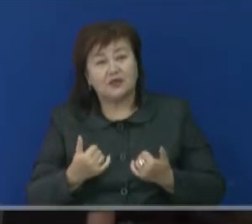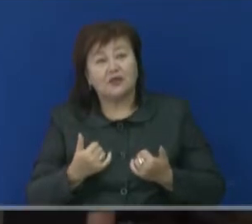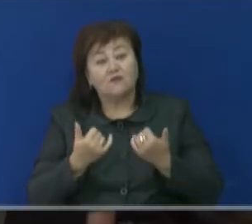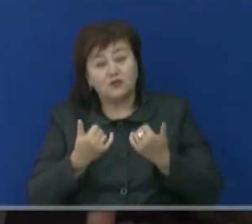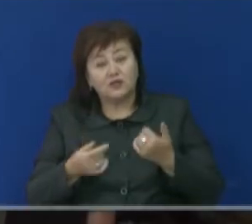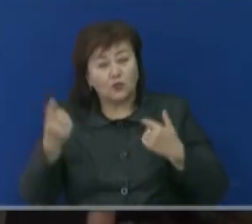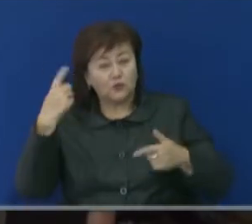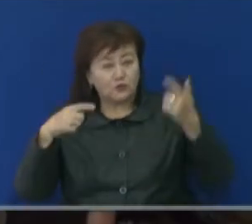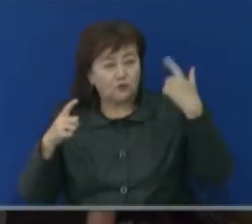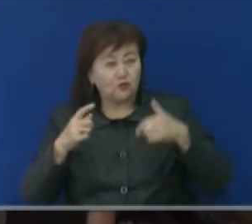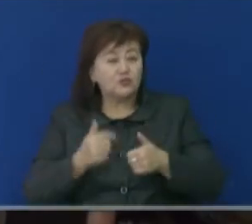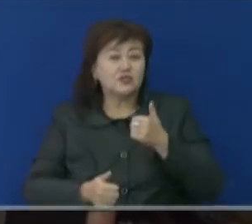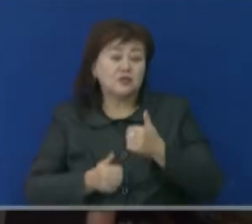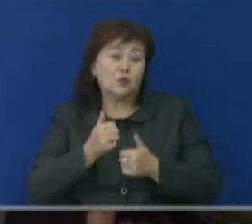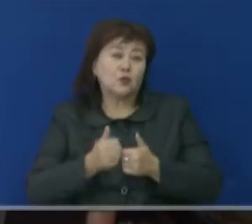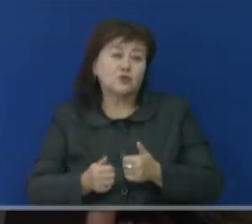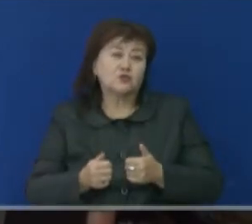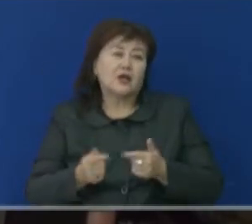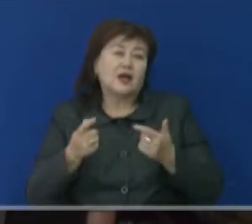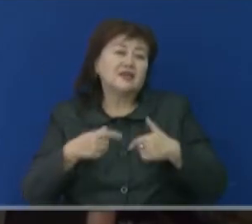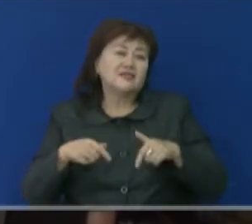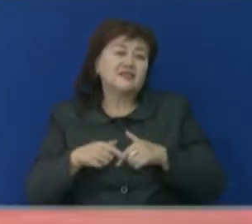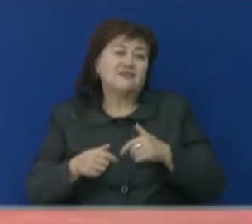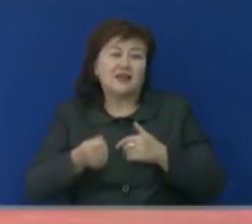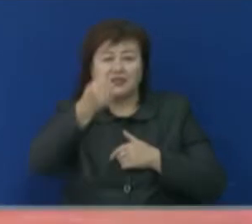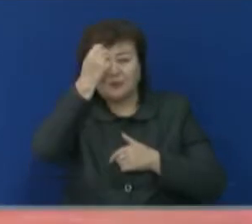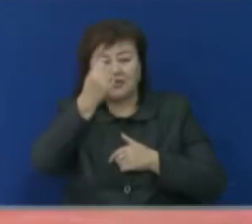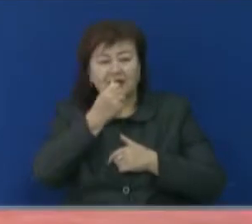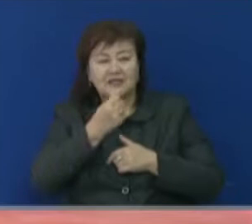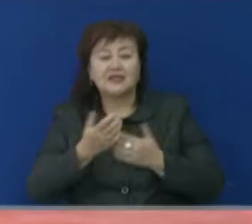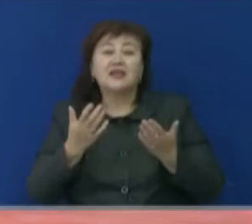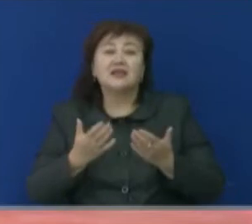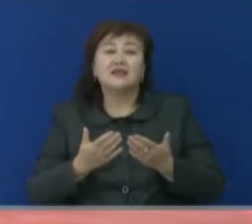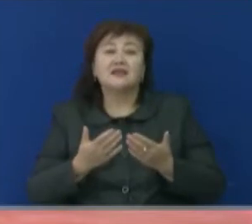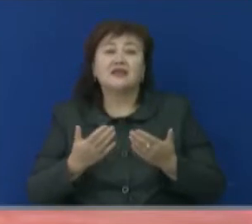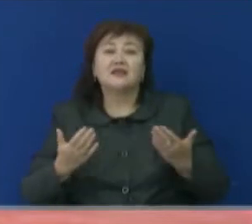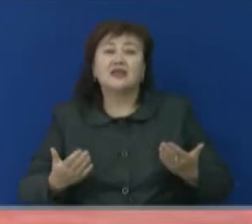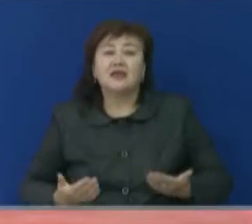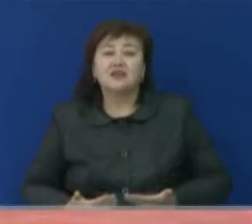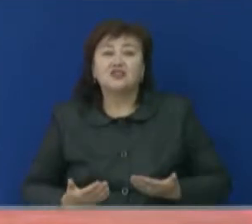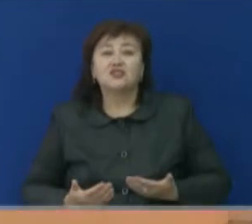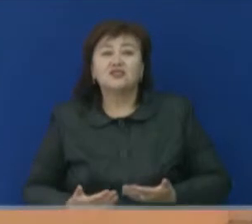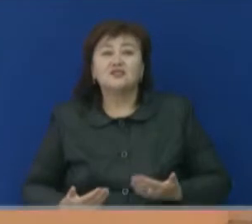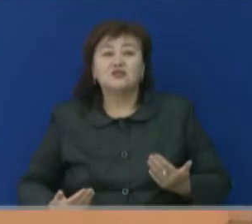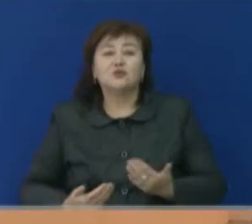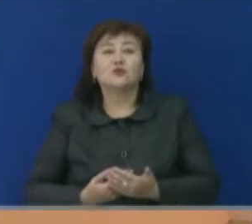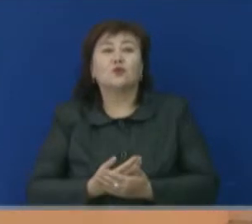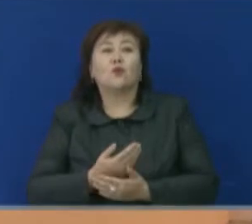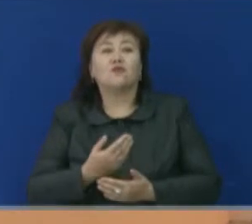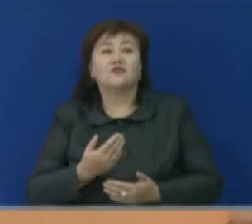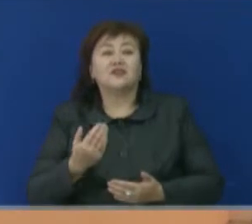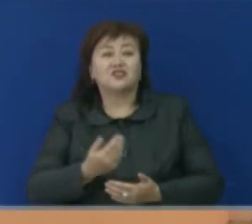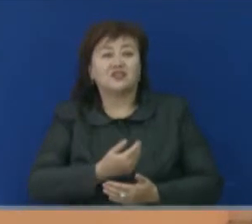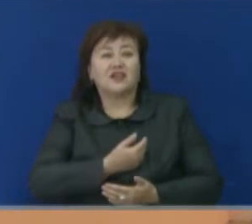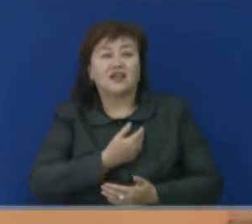байқаудың ұйымдастырылғанына алғыстарын білдіруде. Өнер бәйгесі шабыт беріп, өмірге деген құлшыныстарын арттырады. Ұйымдастырушыларға